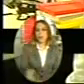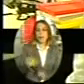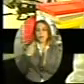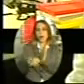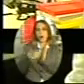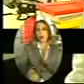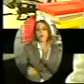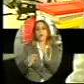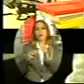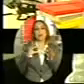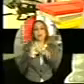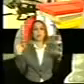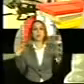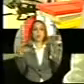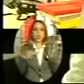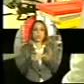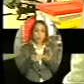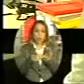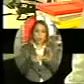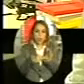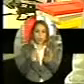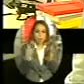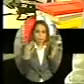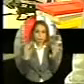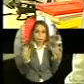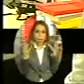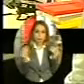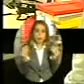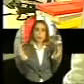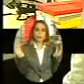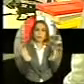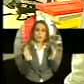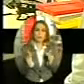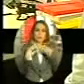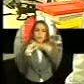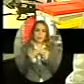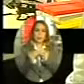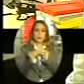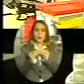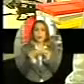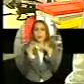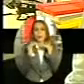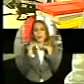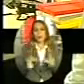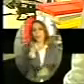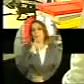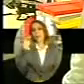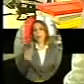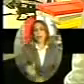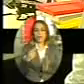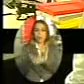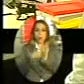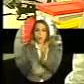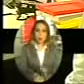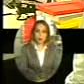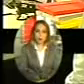לקוחות מופסקים, למספר אדיר. ירדנו לאורך אתמול עד לרמה של למטה מ-100 אלף לקוחות,